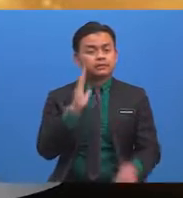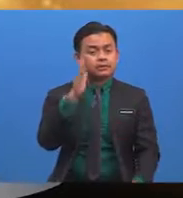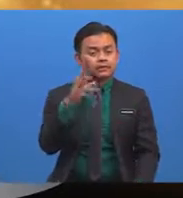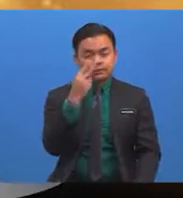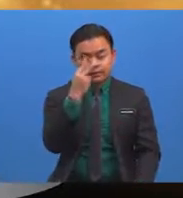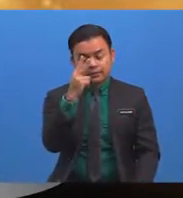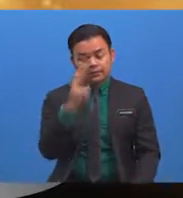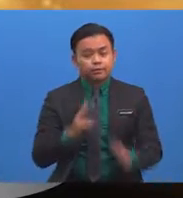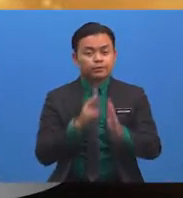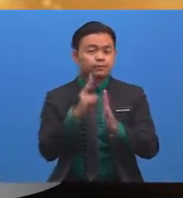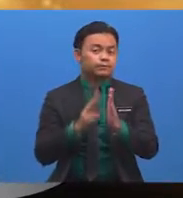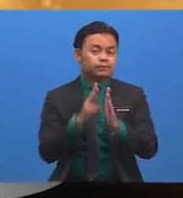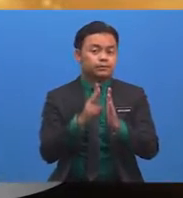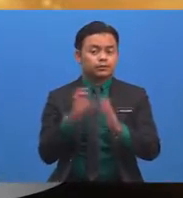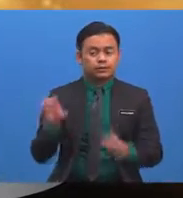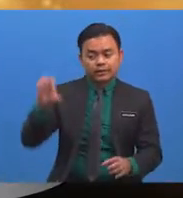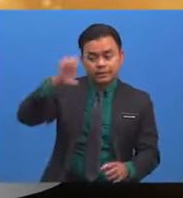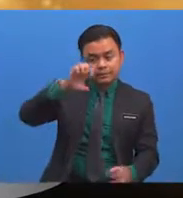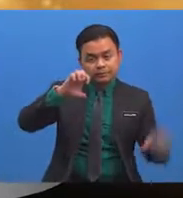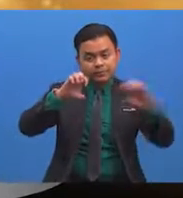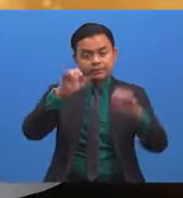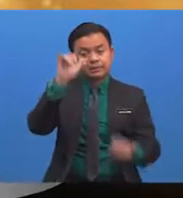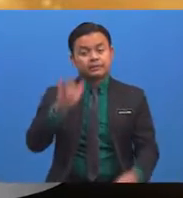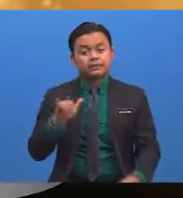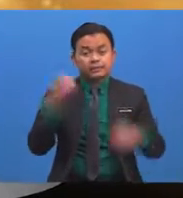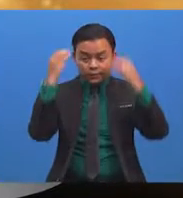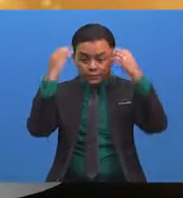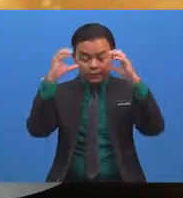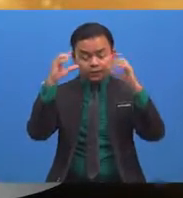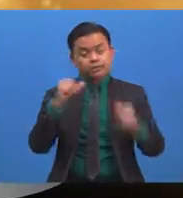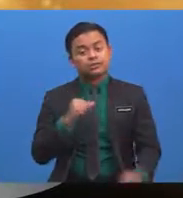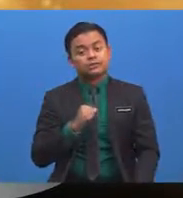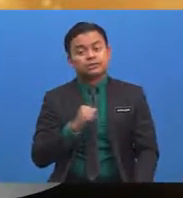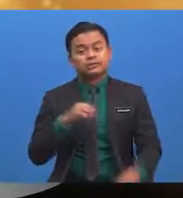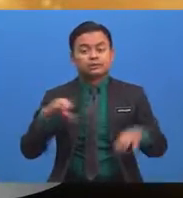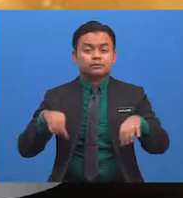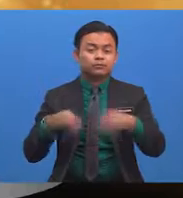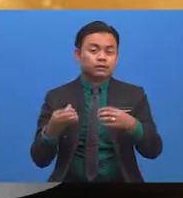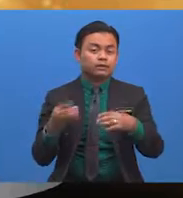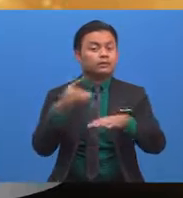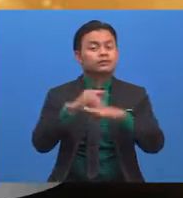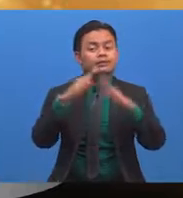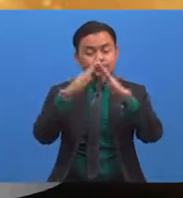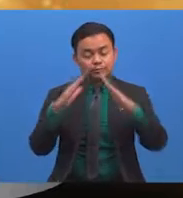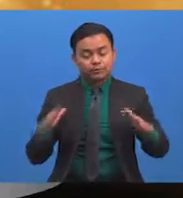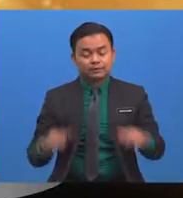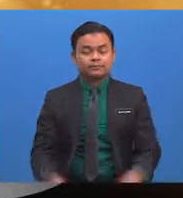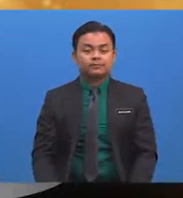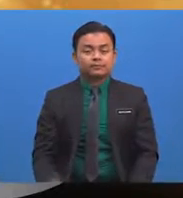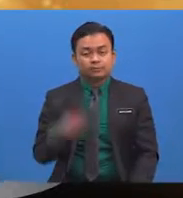lihat video eksperimen yang cikgu sendiri telah lakukan di rumah